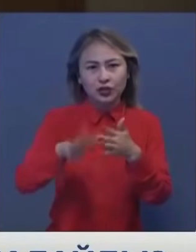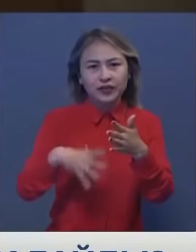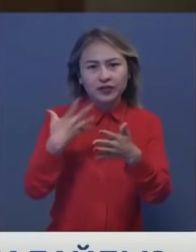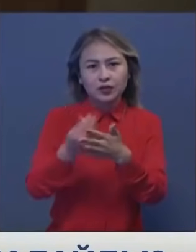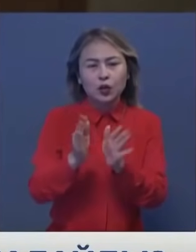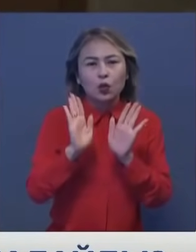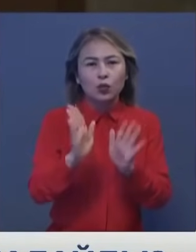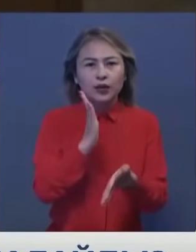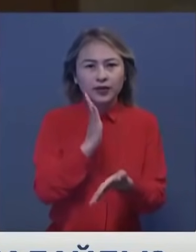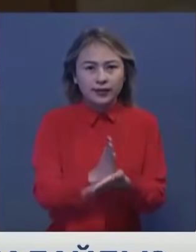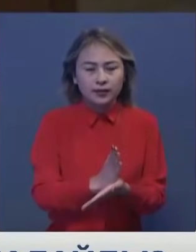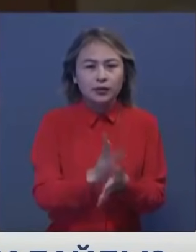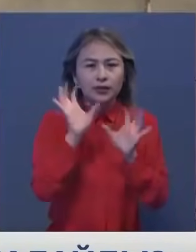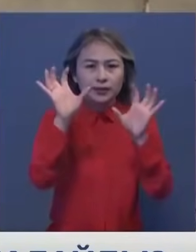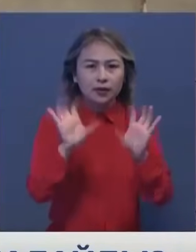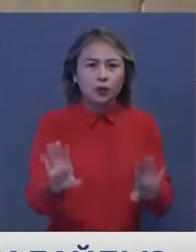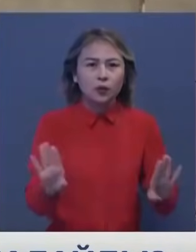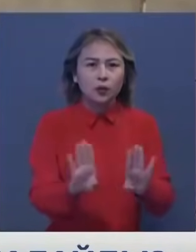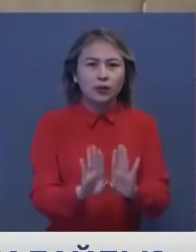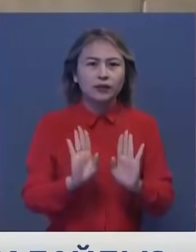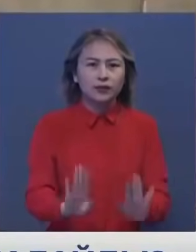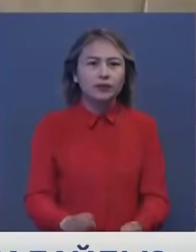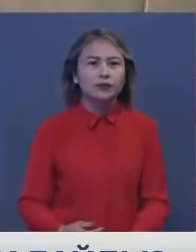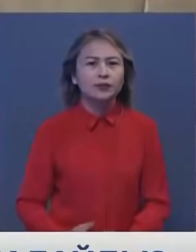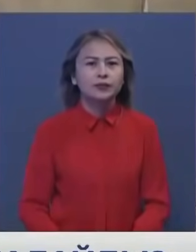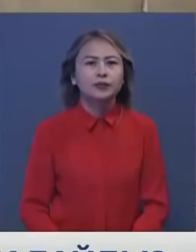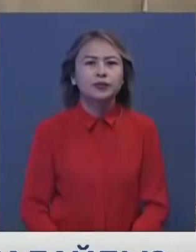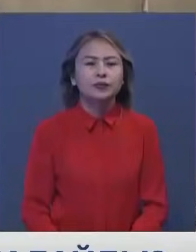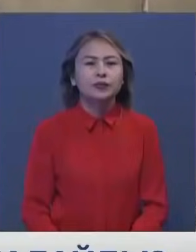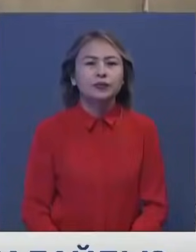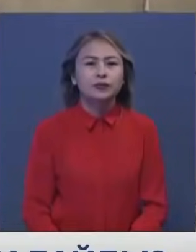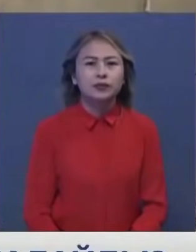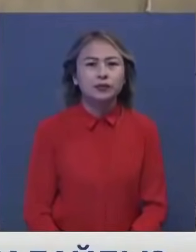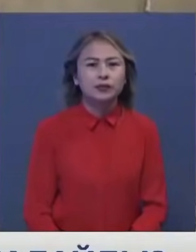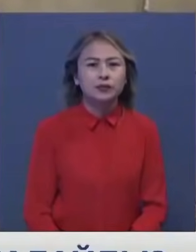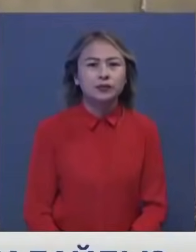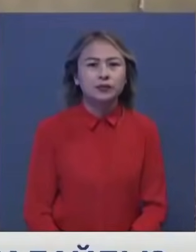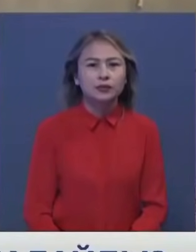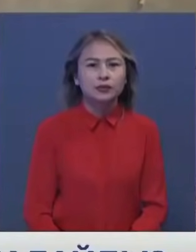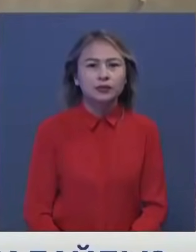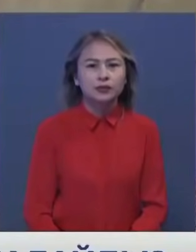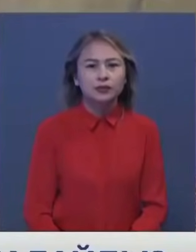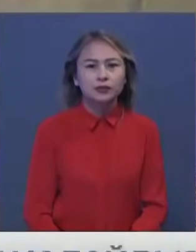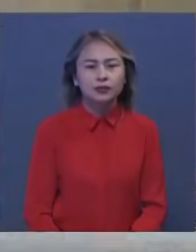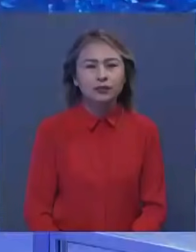шектеліп жүр, өйткені заң солқылдақ. Дастан Сейілханұлы, Ерзат Сайтхан, Хабар 24.